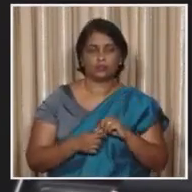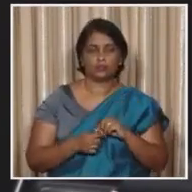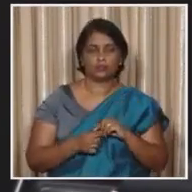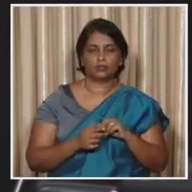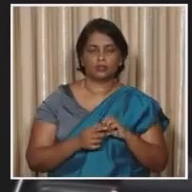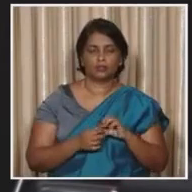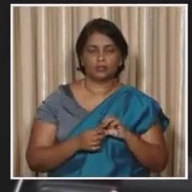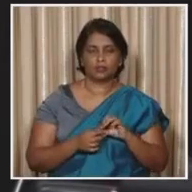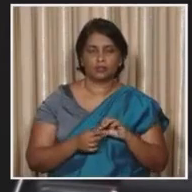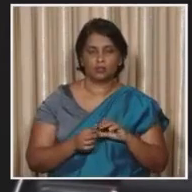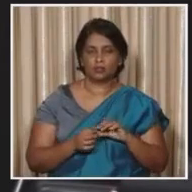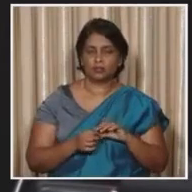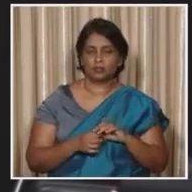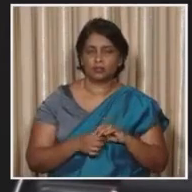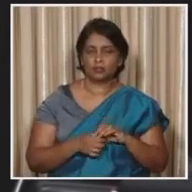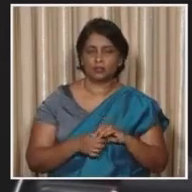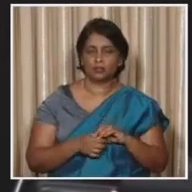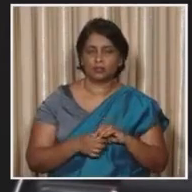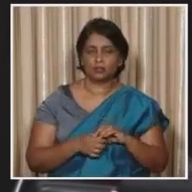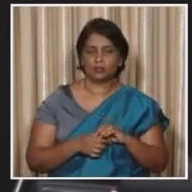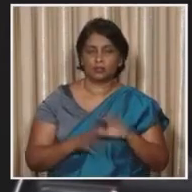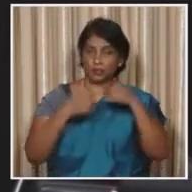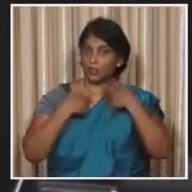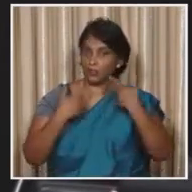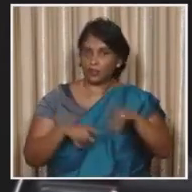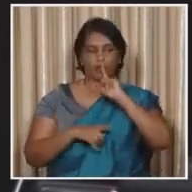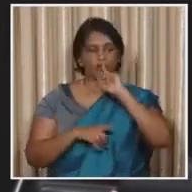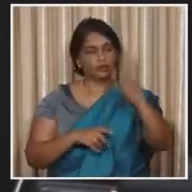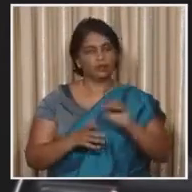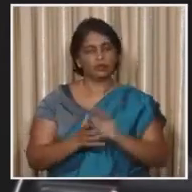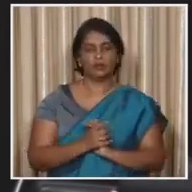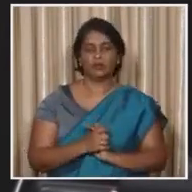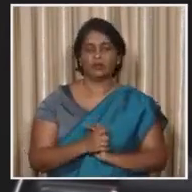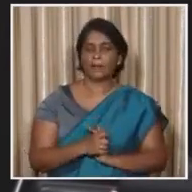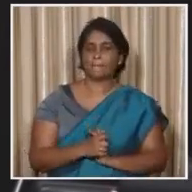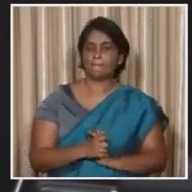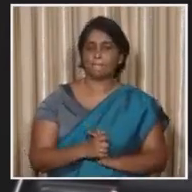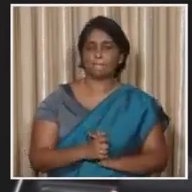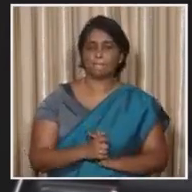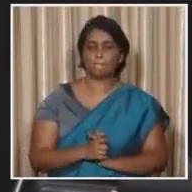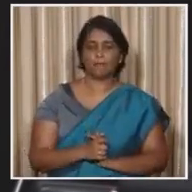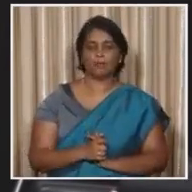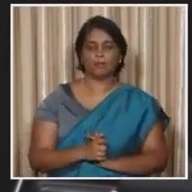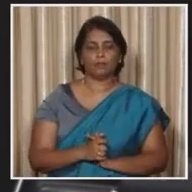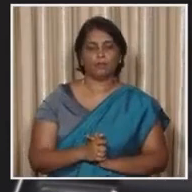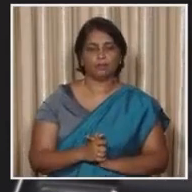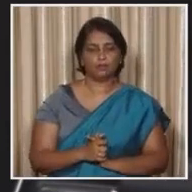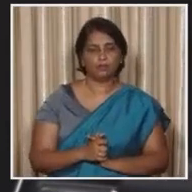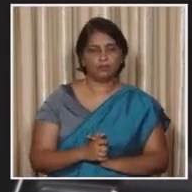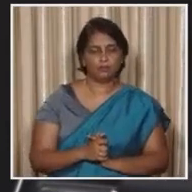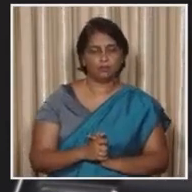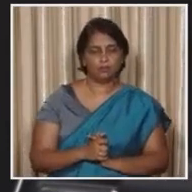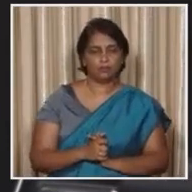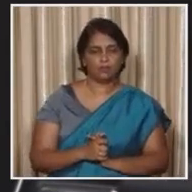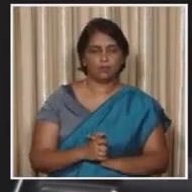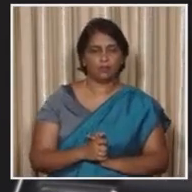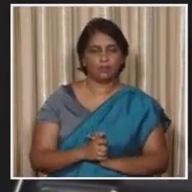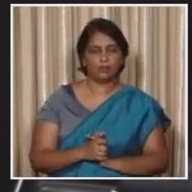මේ පොයින්ට් ඔපරේටර් එක තමයි මම කියන්නේ. ඉවරනාට පස්සේ කියන්න. ගරු සභාපතිතුමනි